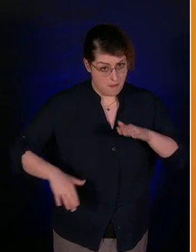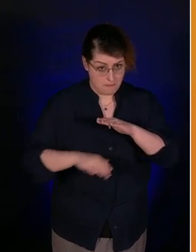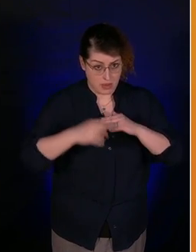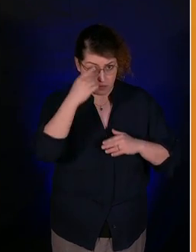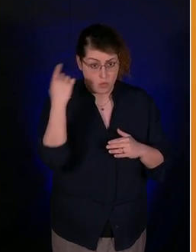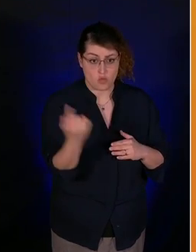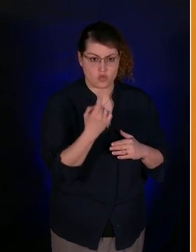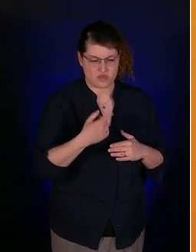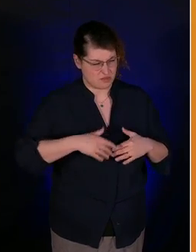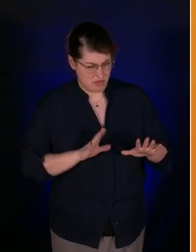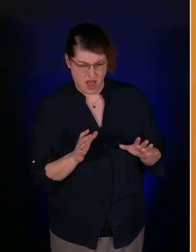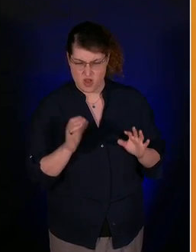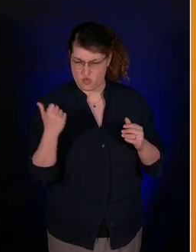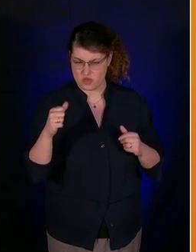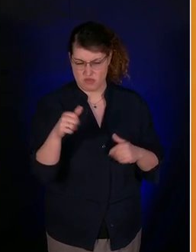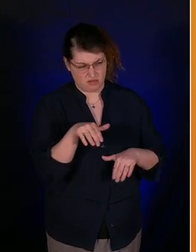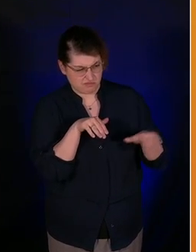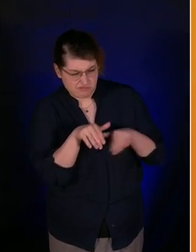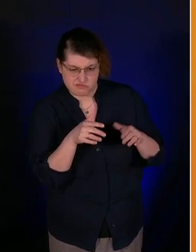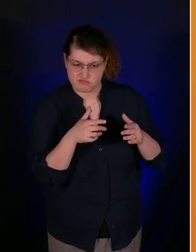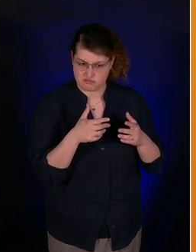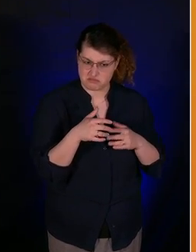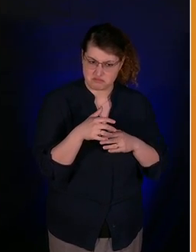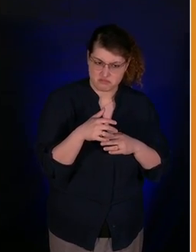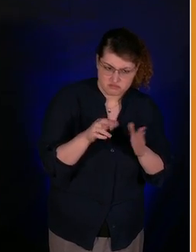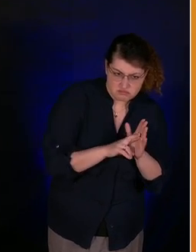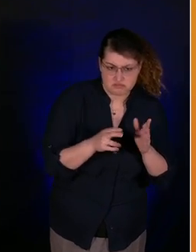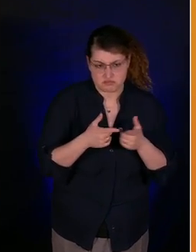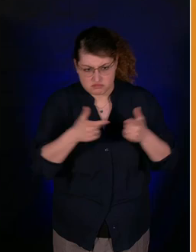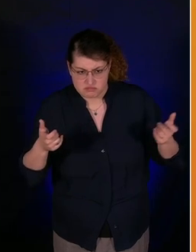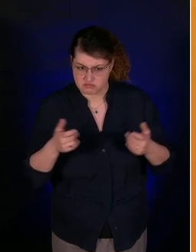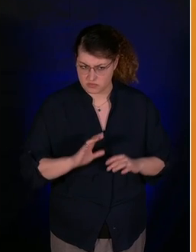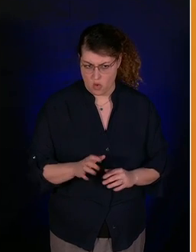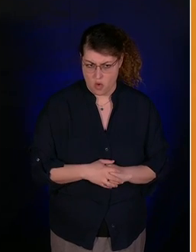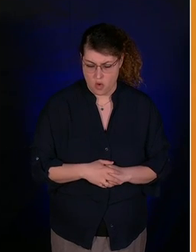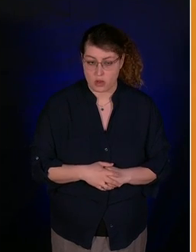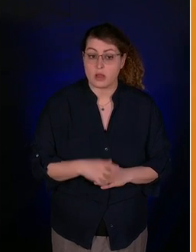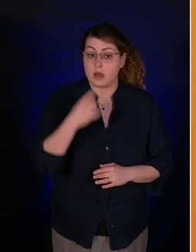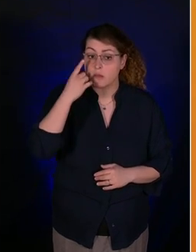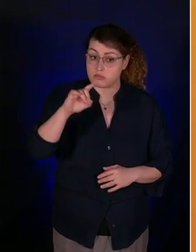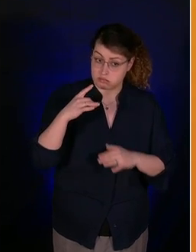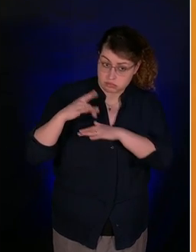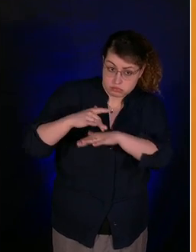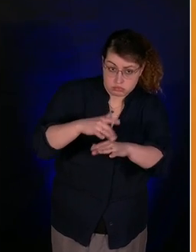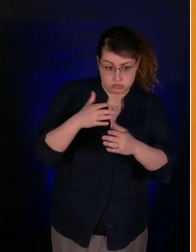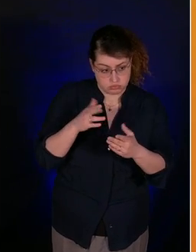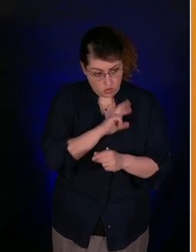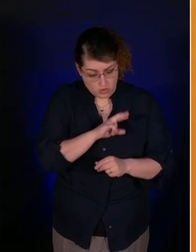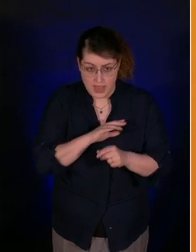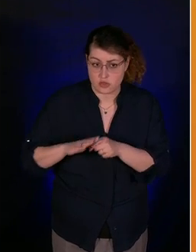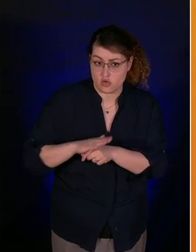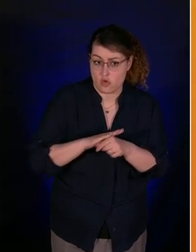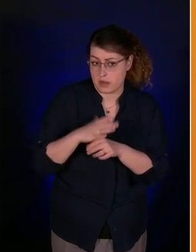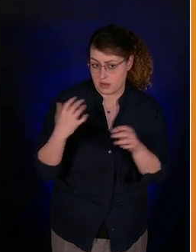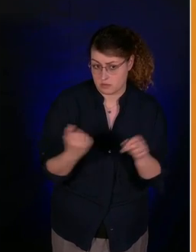pas un simple mécanisme assurantiel ou une allocation. Le nombre de trimestres nécessaires pour l'obtention d'une carrière, d'une retraite entière